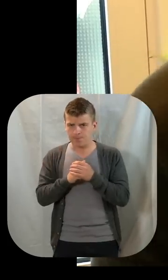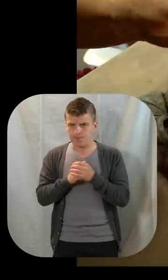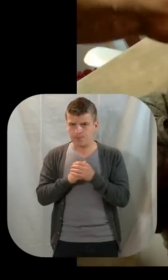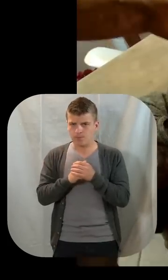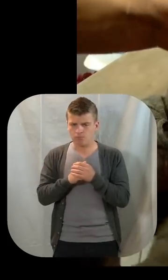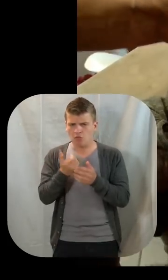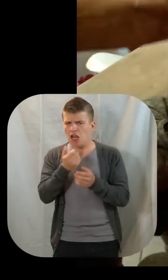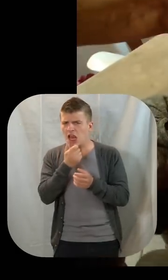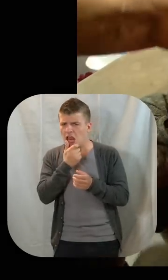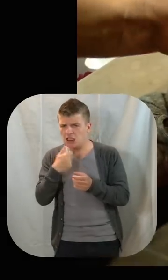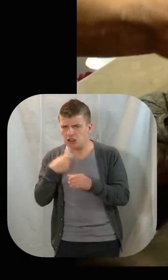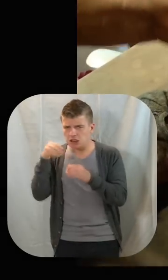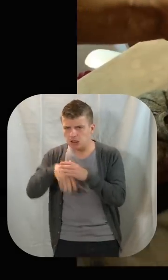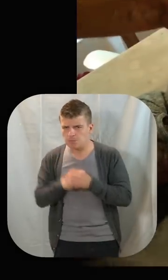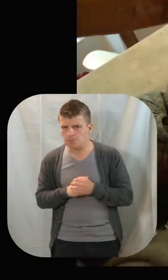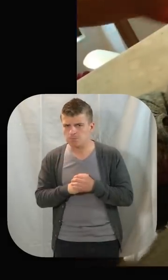Kekse.